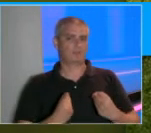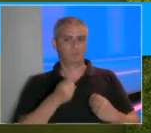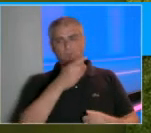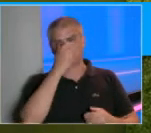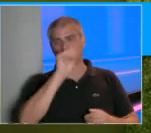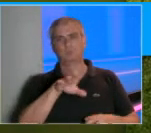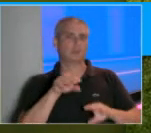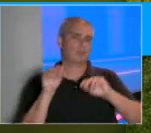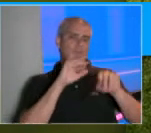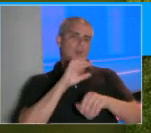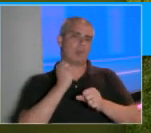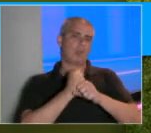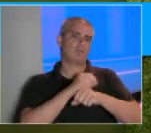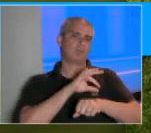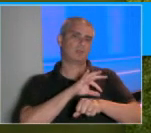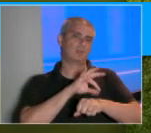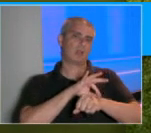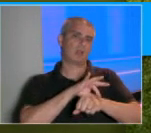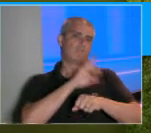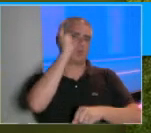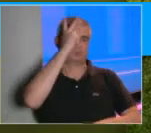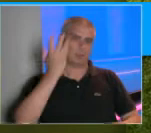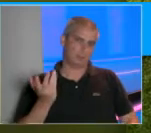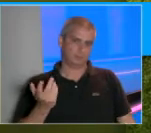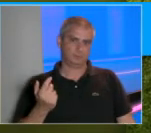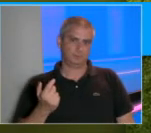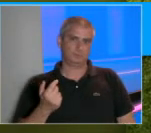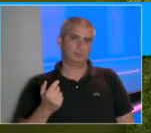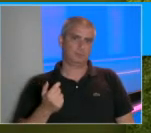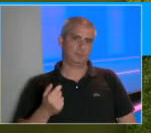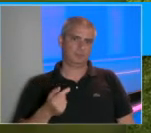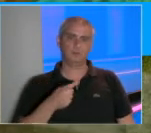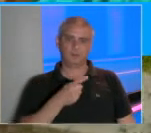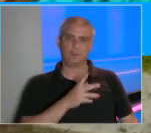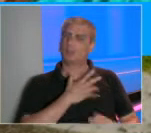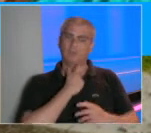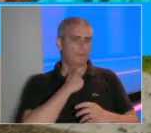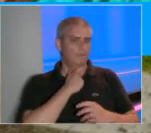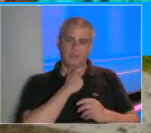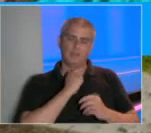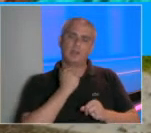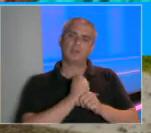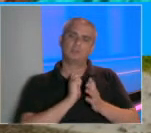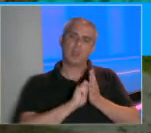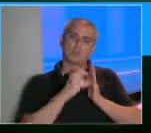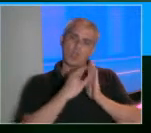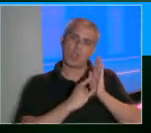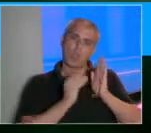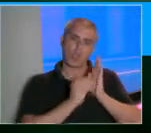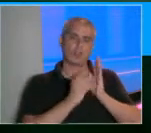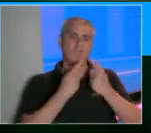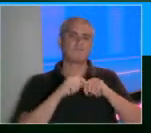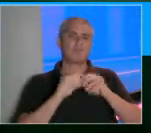שילכו לעבוד ברפואה בחוץ לארץ. ולכן אני חושבת שאין ברירה ללכת בחקיקה,